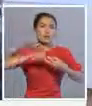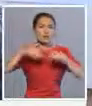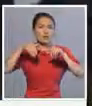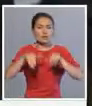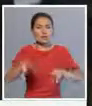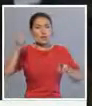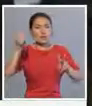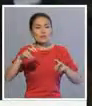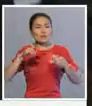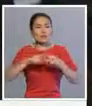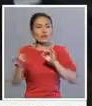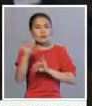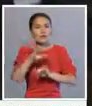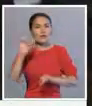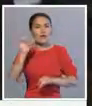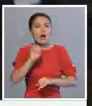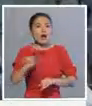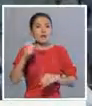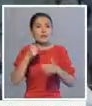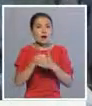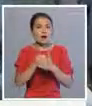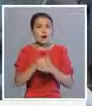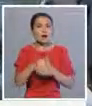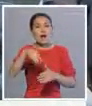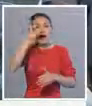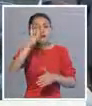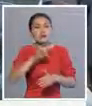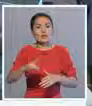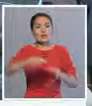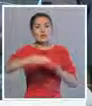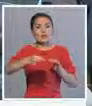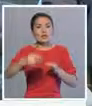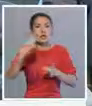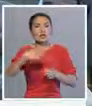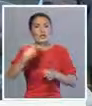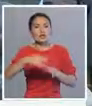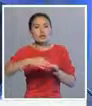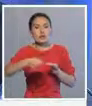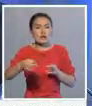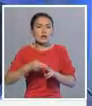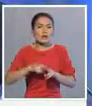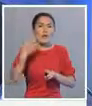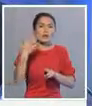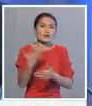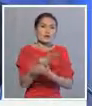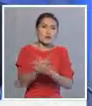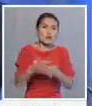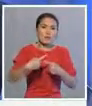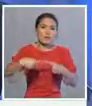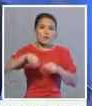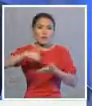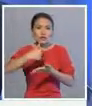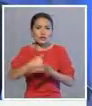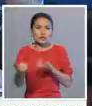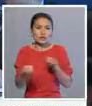секілді тақырыптарды қаузайды. Тамыз айына дейін еліміздің 23 өңірінде осындай тренингтер өткізіліп, оған 500-ден астам бастауыш ұйым